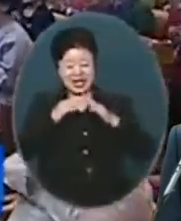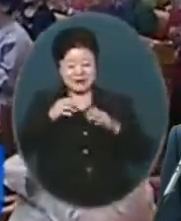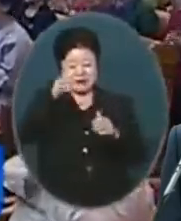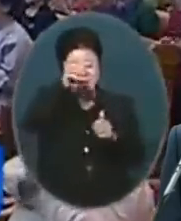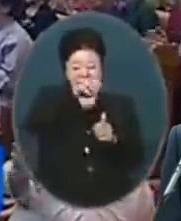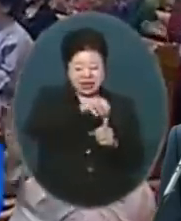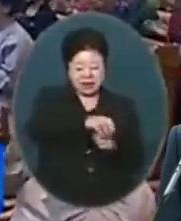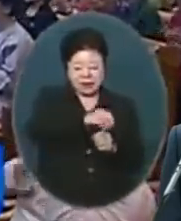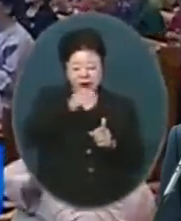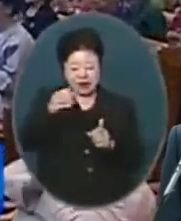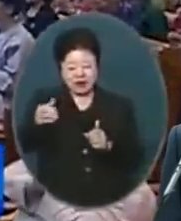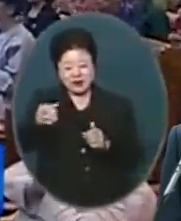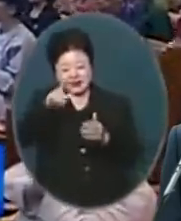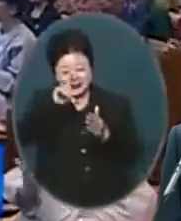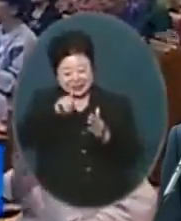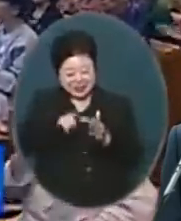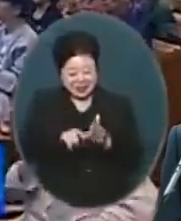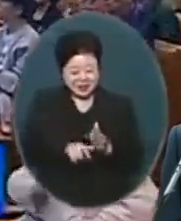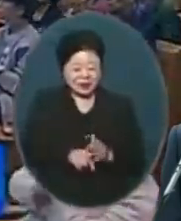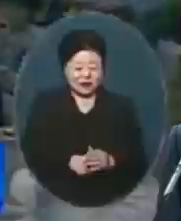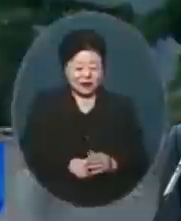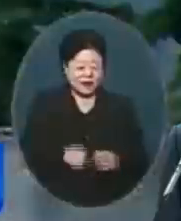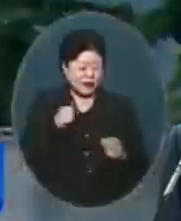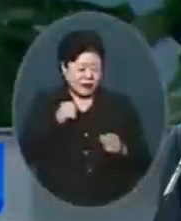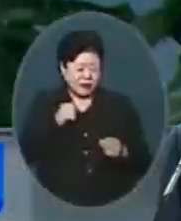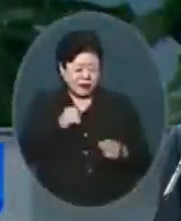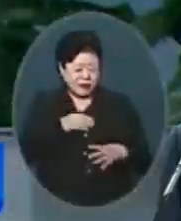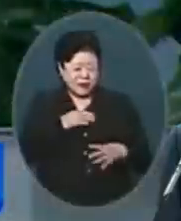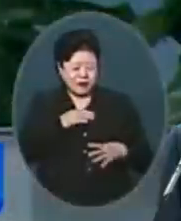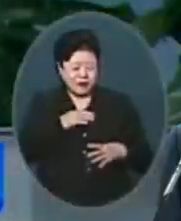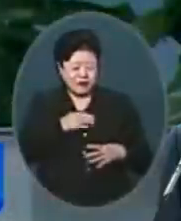이웃심 장막을 벗어내고